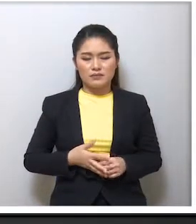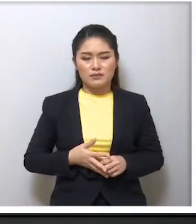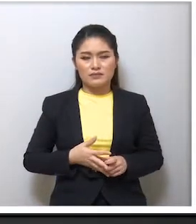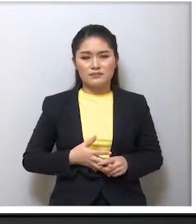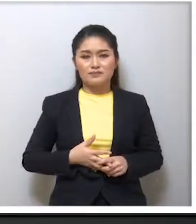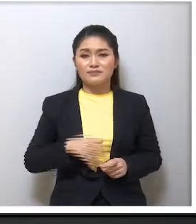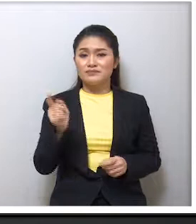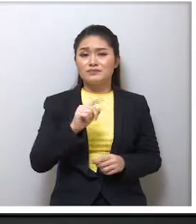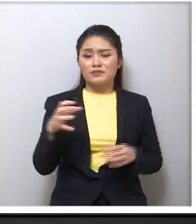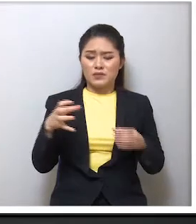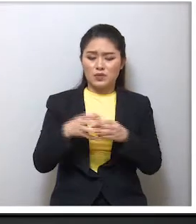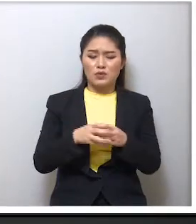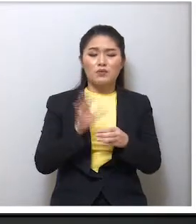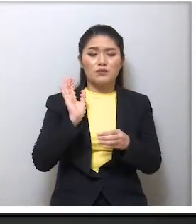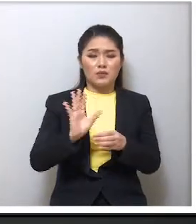ในชุดของ